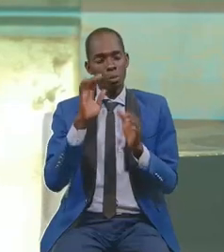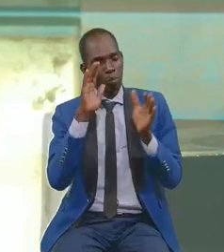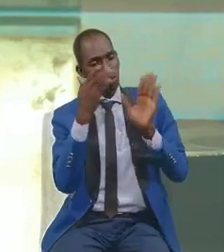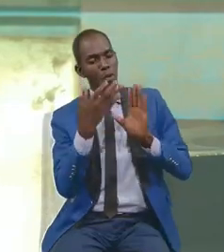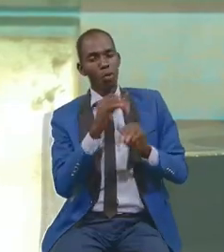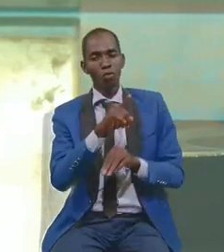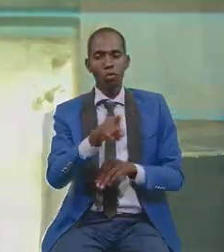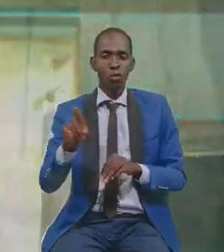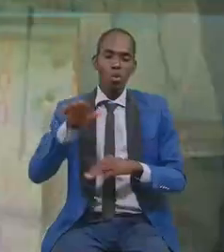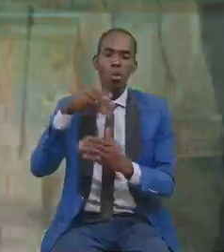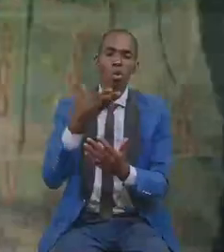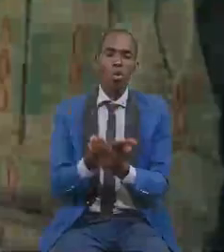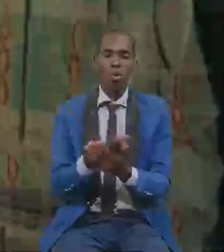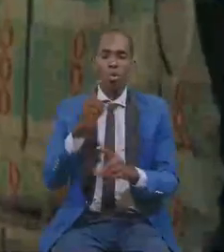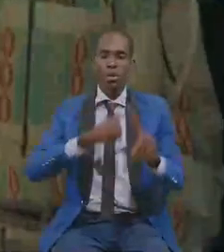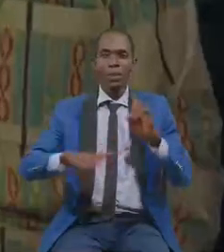Amen.